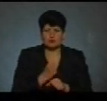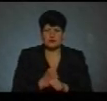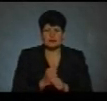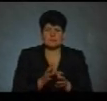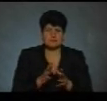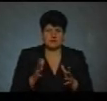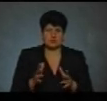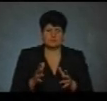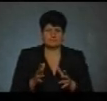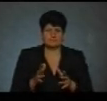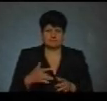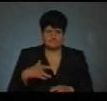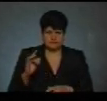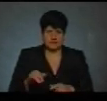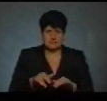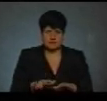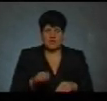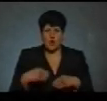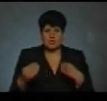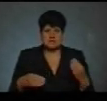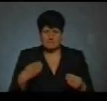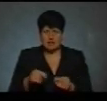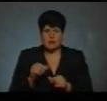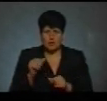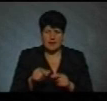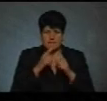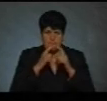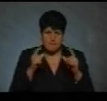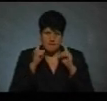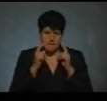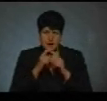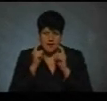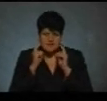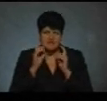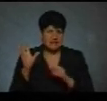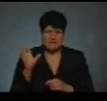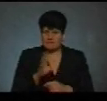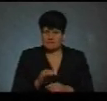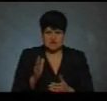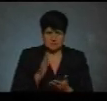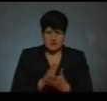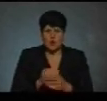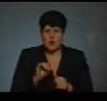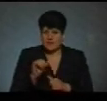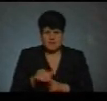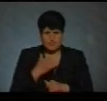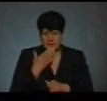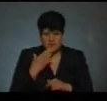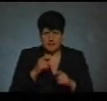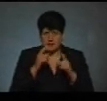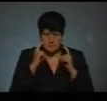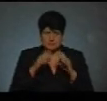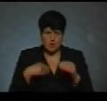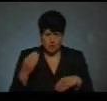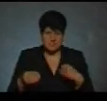радикальні заходи. Ми роздавали окремим людям маски, не всі мали, деякі не мали маски, ми їм